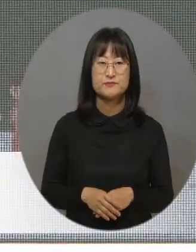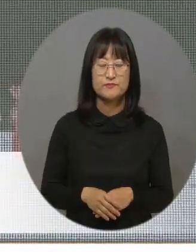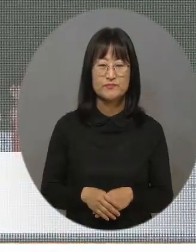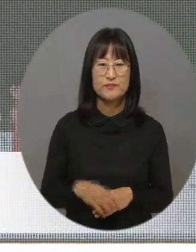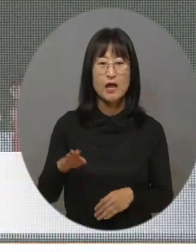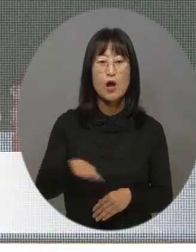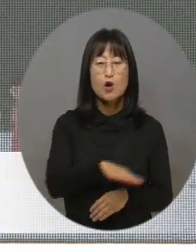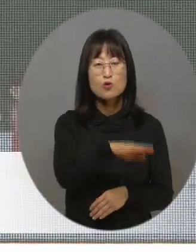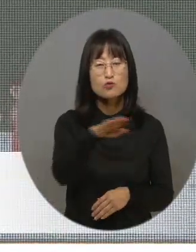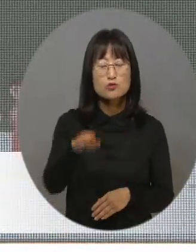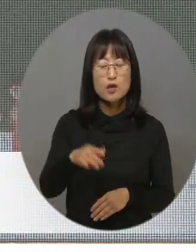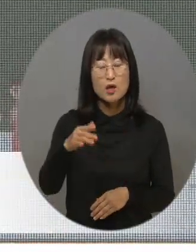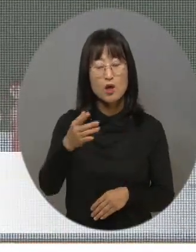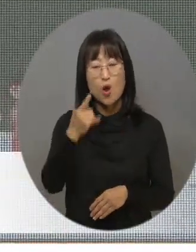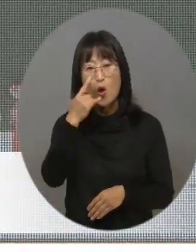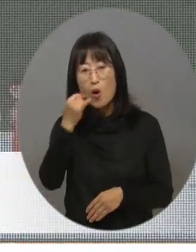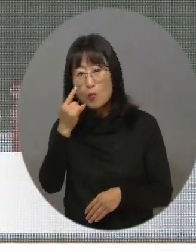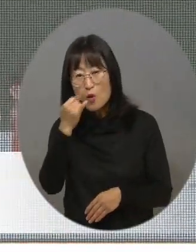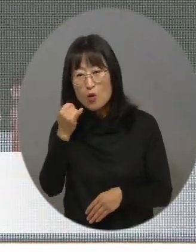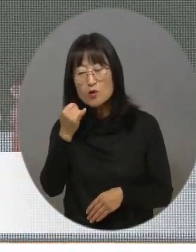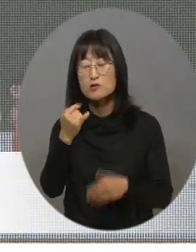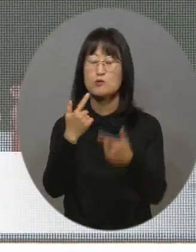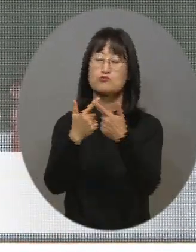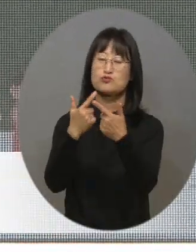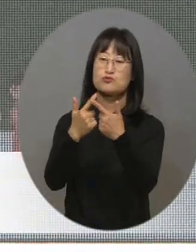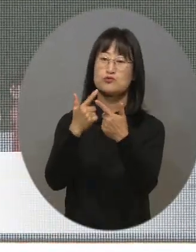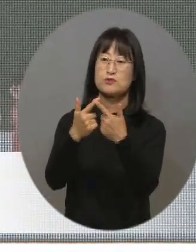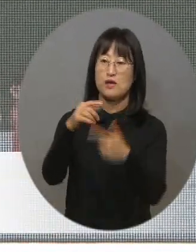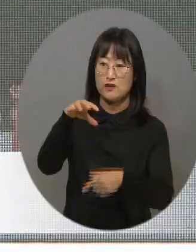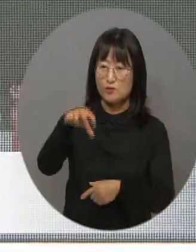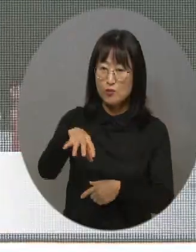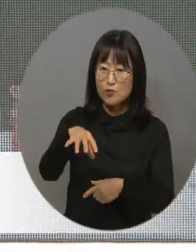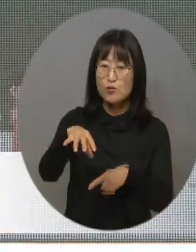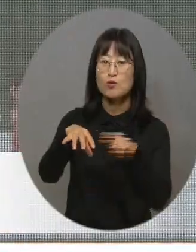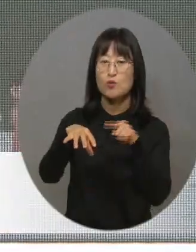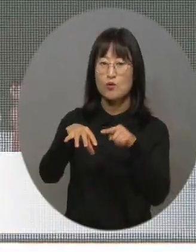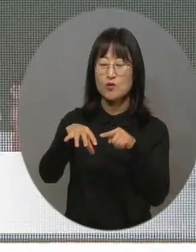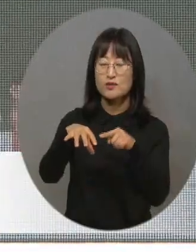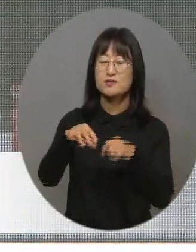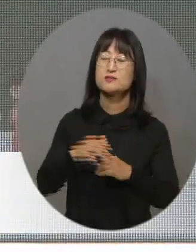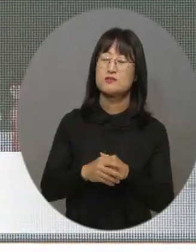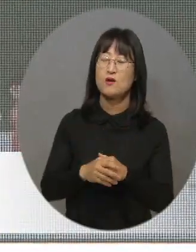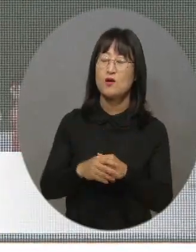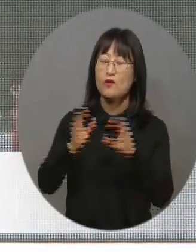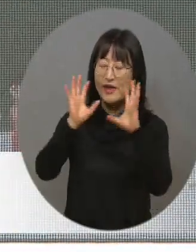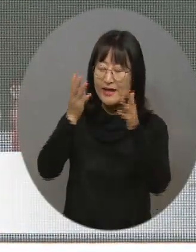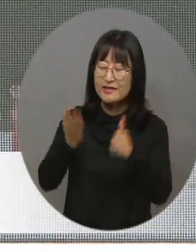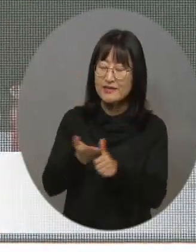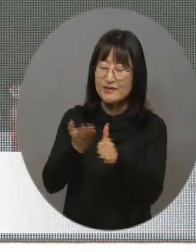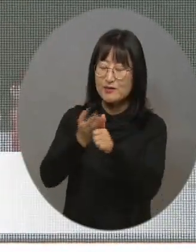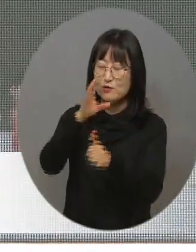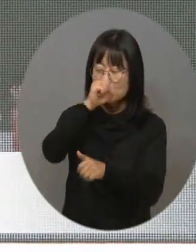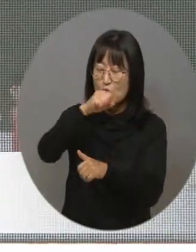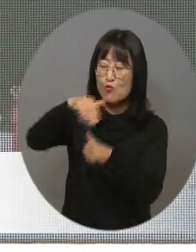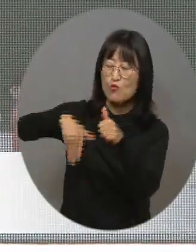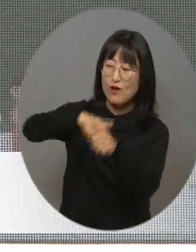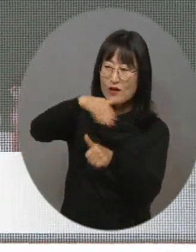우리 어머님들께서도 이 부산에 이 그 아이들 키우기 좋은 환경을 만들기